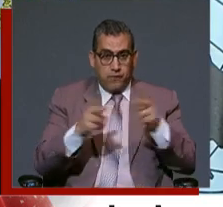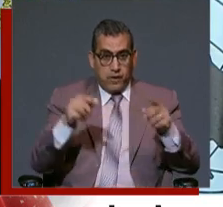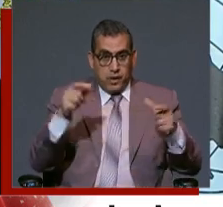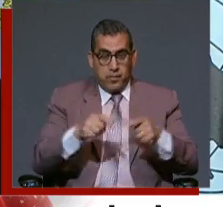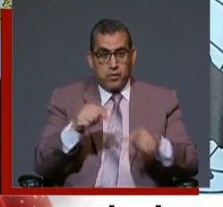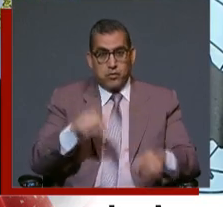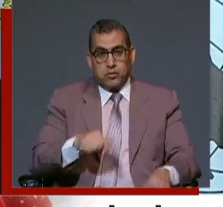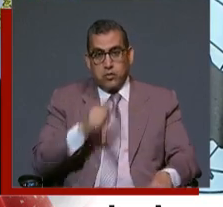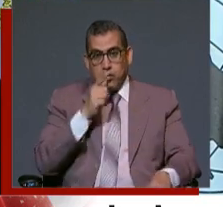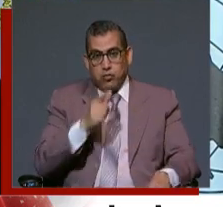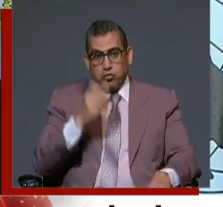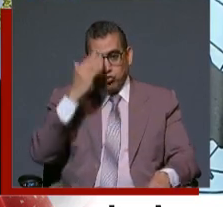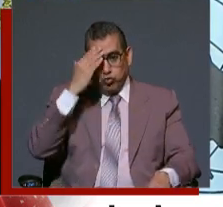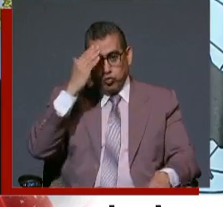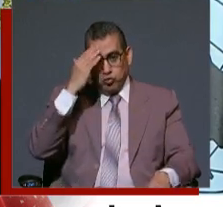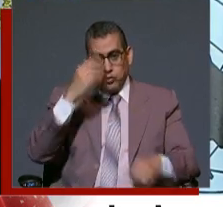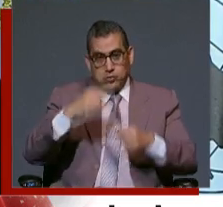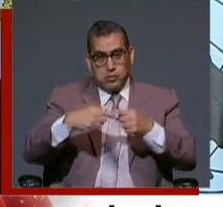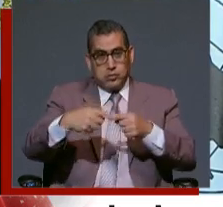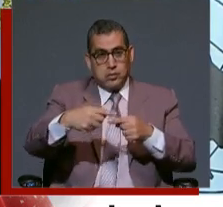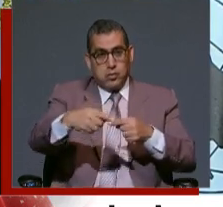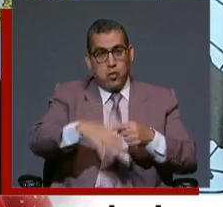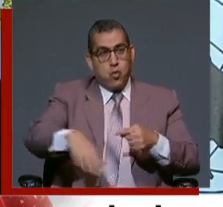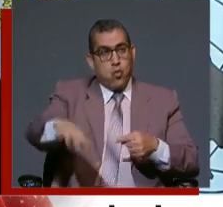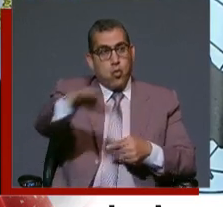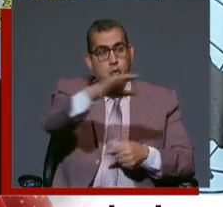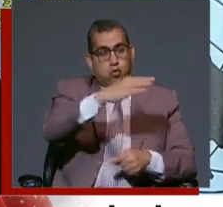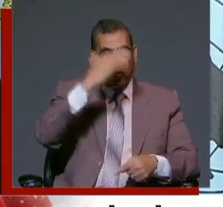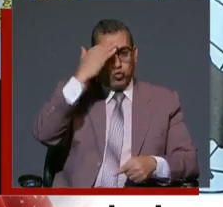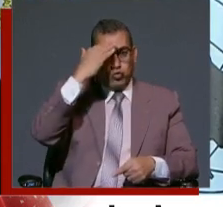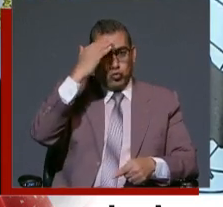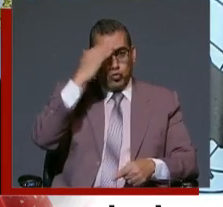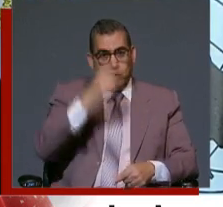الاجتماعات، والشكر موصول لحضراتكم جميعا،